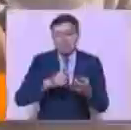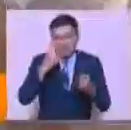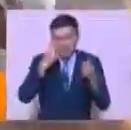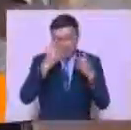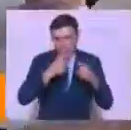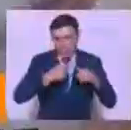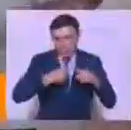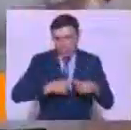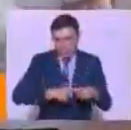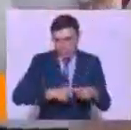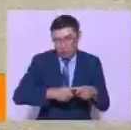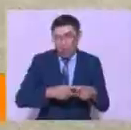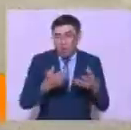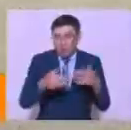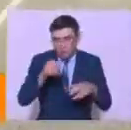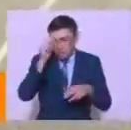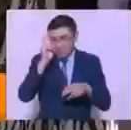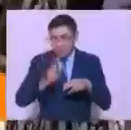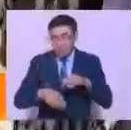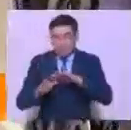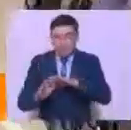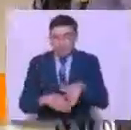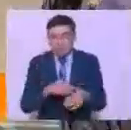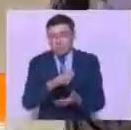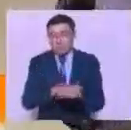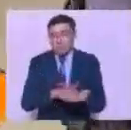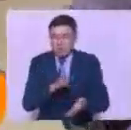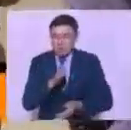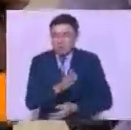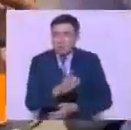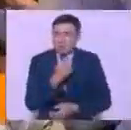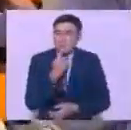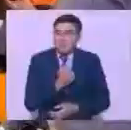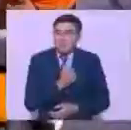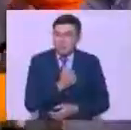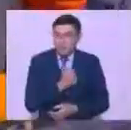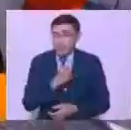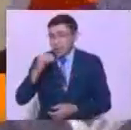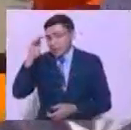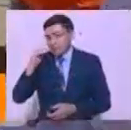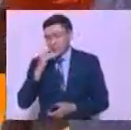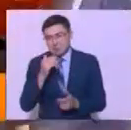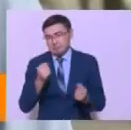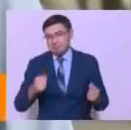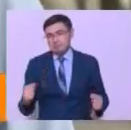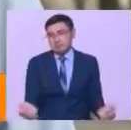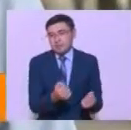принял самостоятельное решение отправиться на военную службу. Отец, как настоящий офицер, поддержал выбор сына.